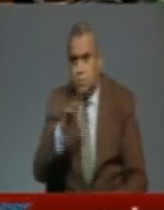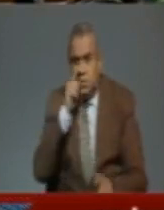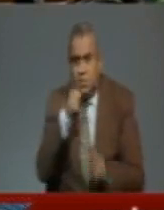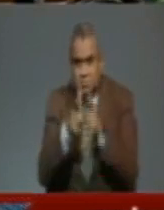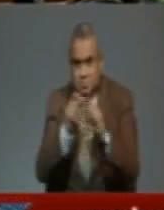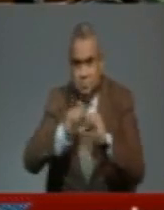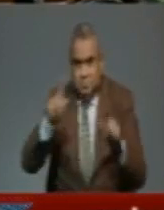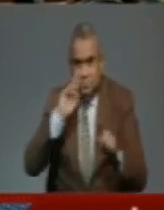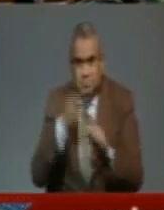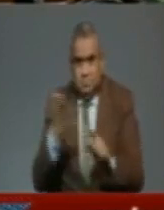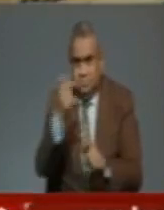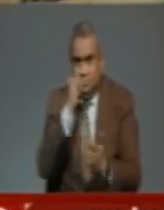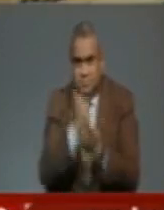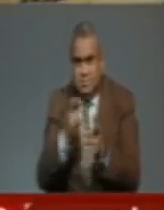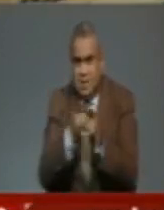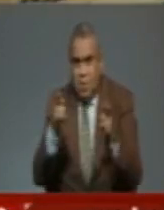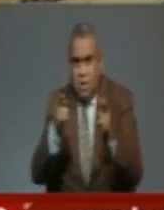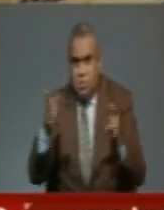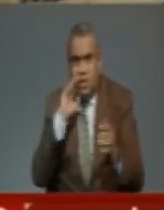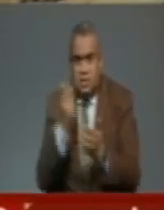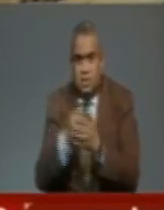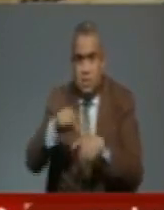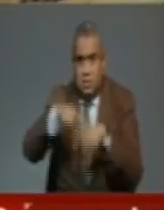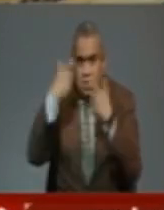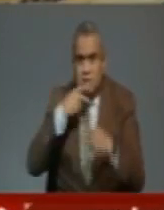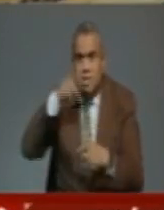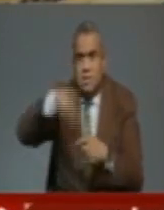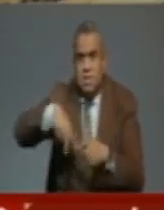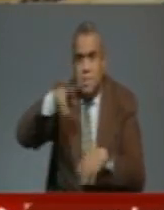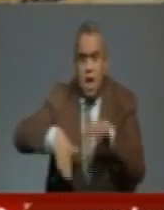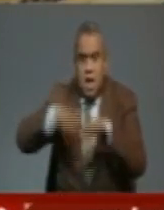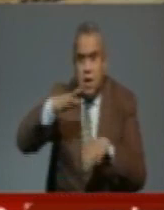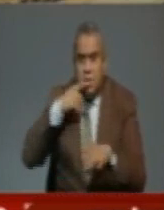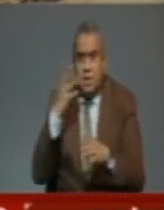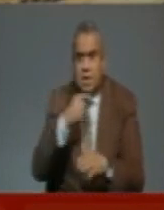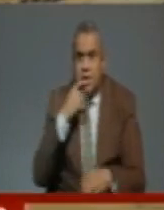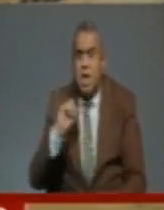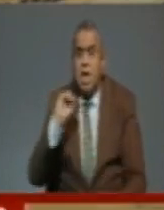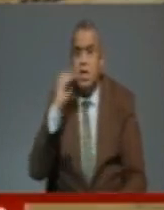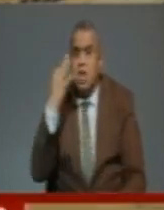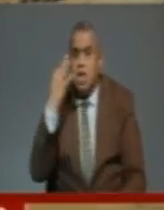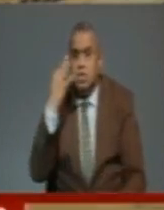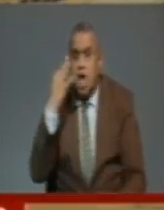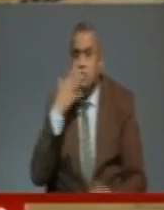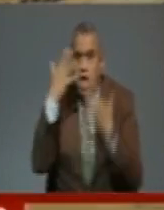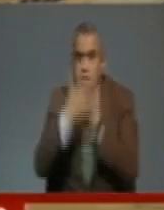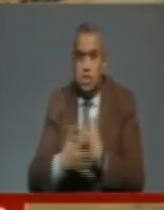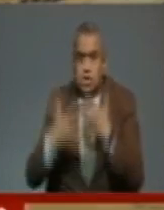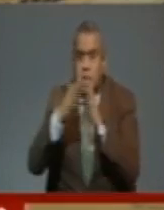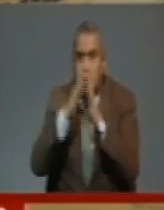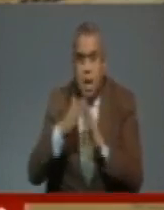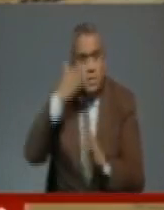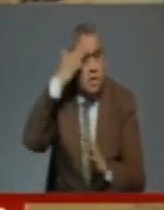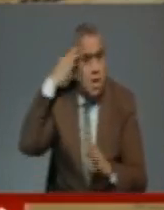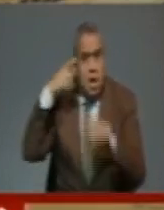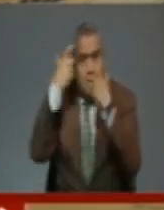واللي تقريبا ال 18 كيلو بتنفذهم 13 شركة مصرية وطنية باستشاري مصري وطني.